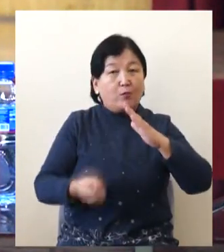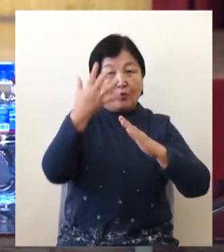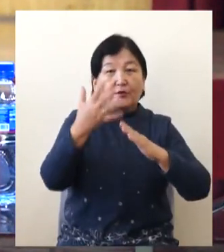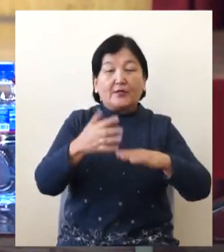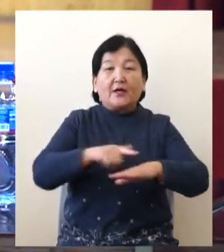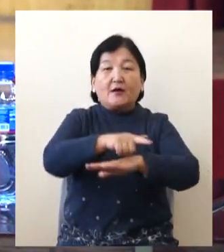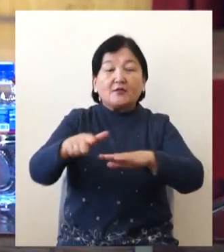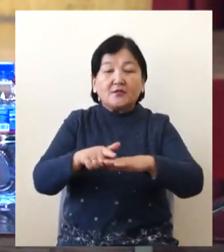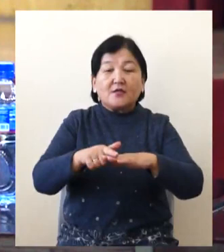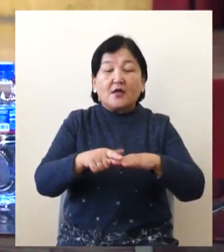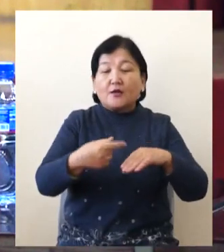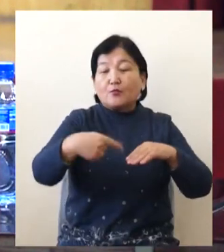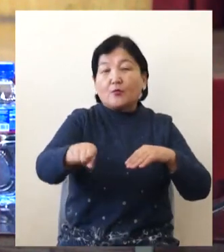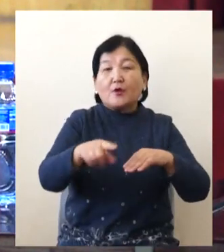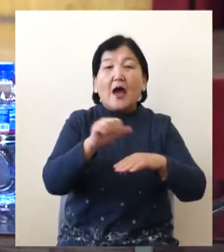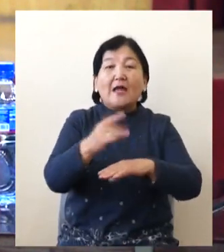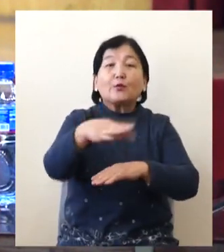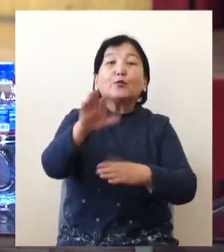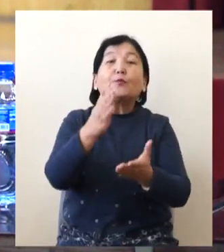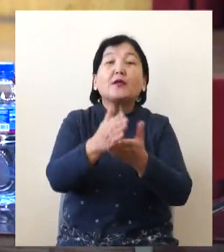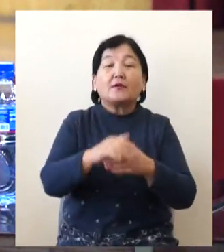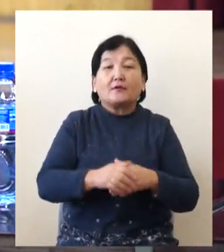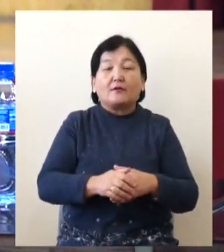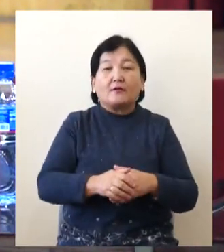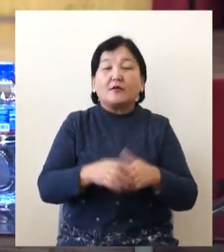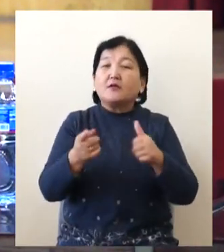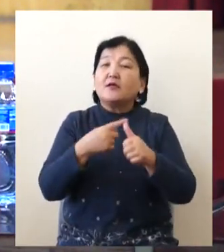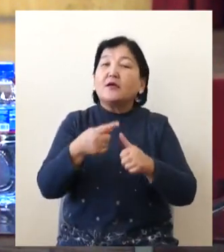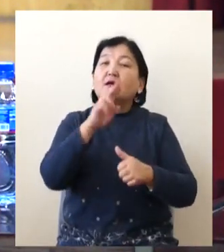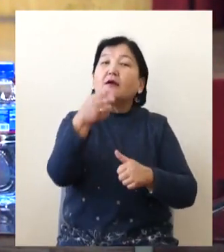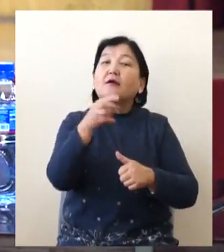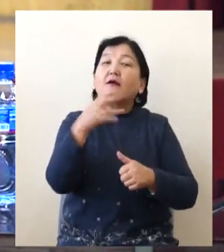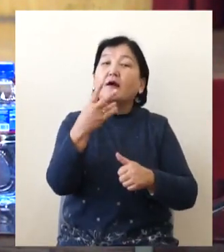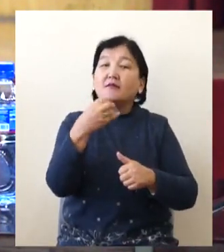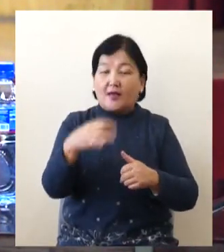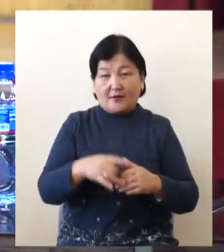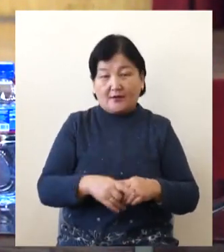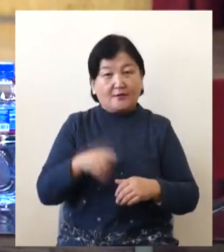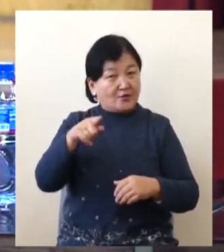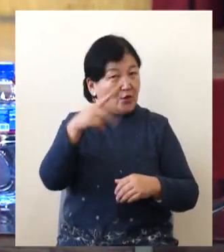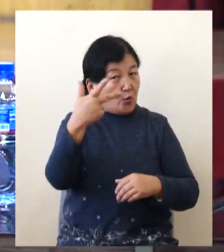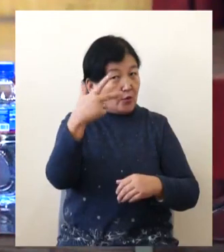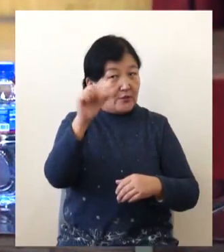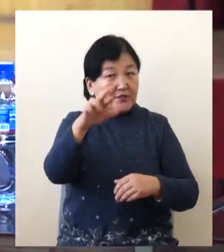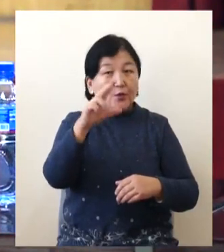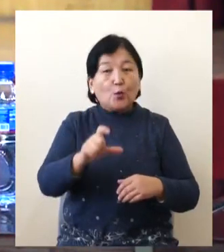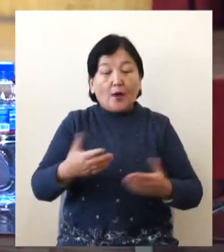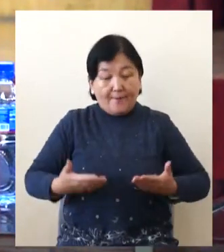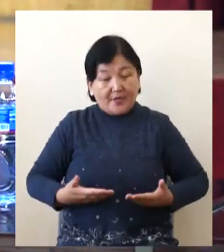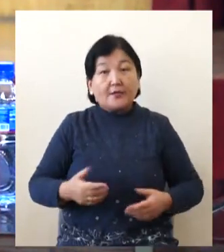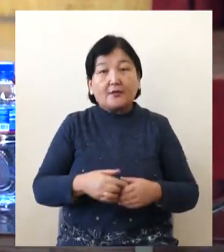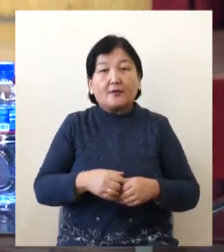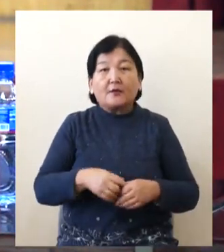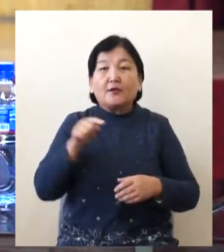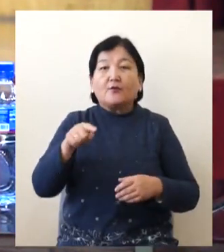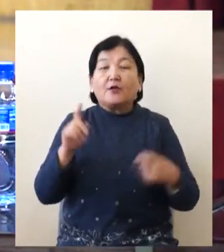жижиг бүлэг арал байдаг. Энийг Канарын арал гэдэг. 3 сая орчим хүнтэй. Энэ нутаг бол